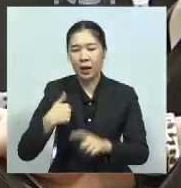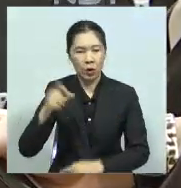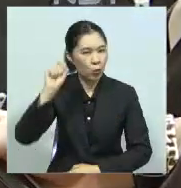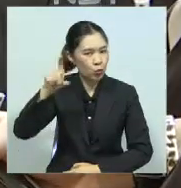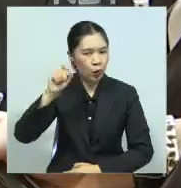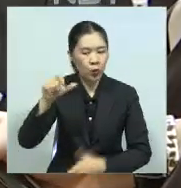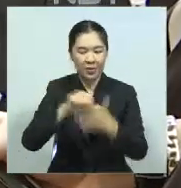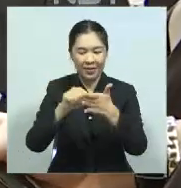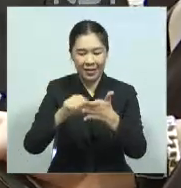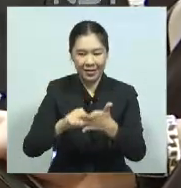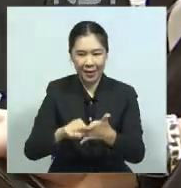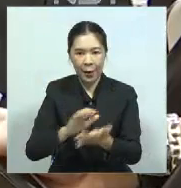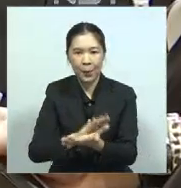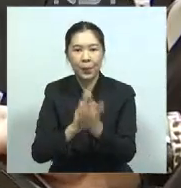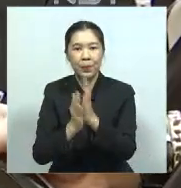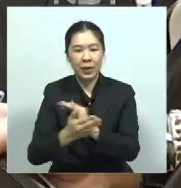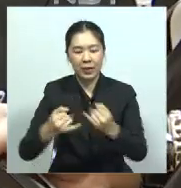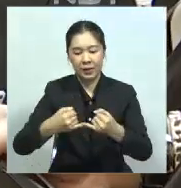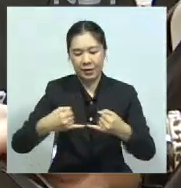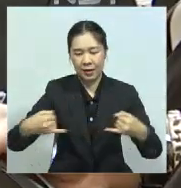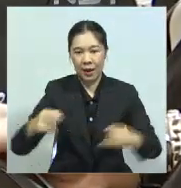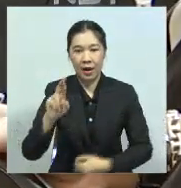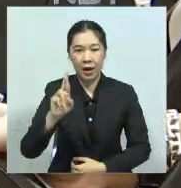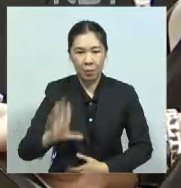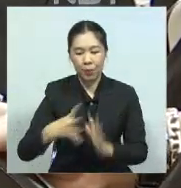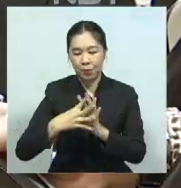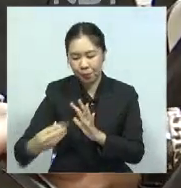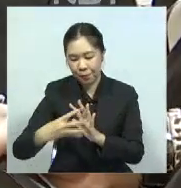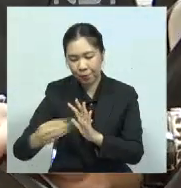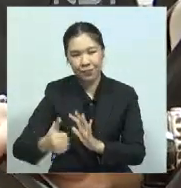ดนะครับเพื่อให้ระบบระบายน้ำเนี่ยมันเดินได้นะครับ